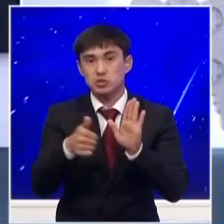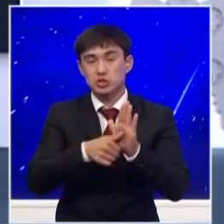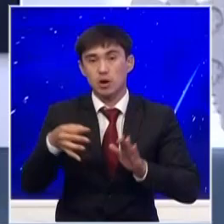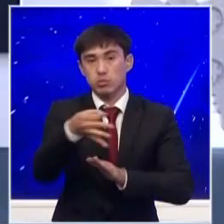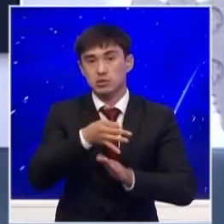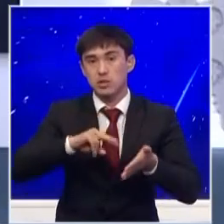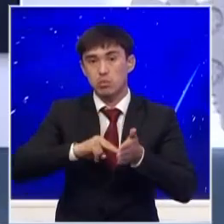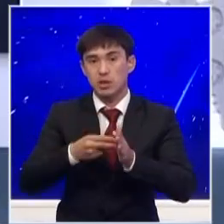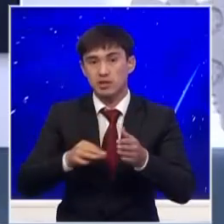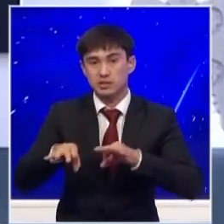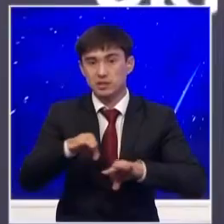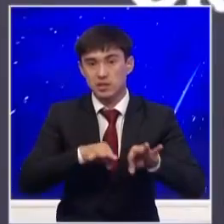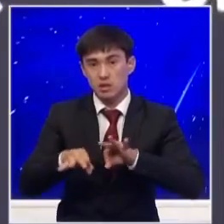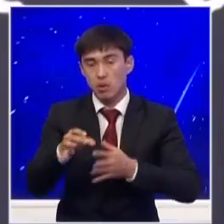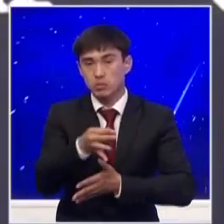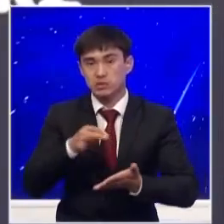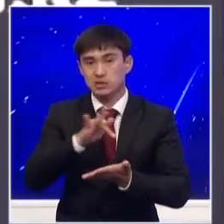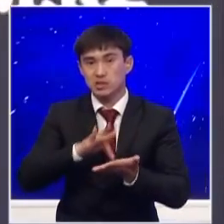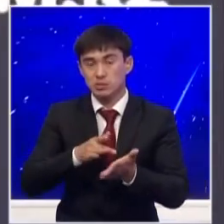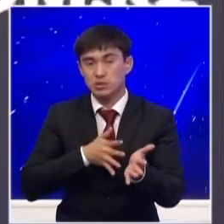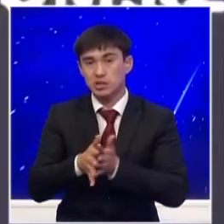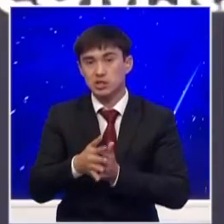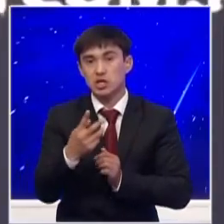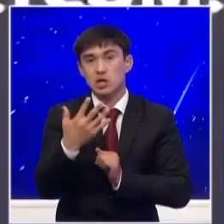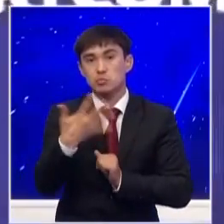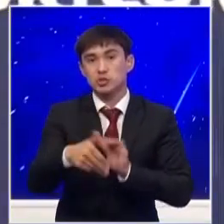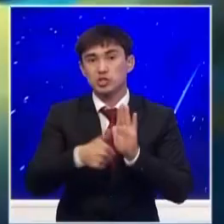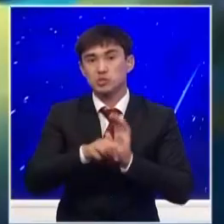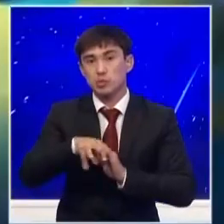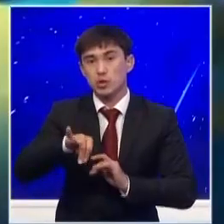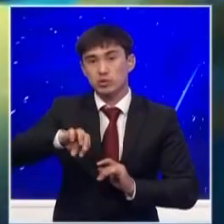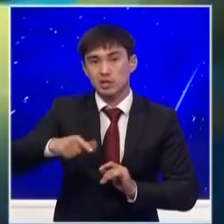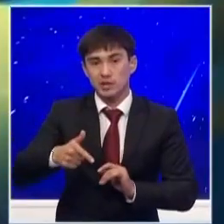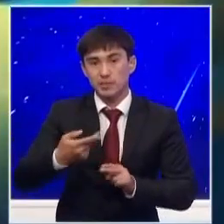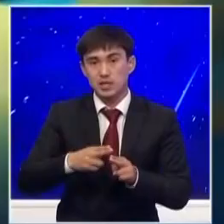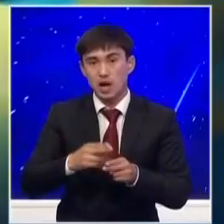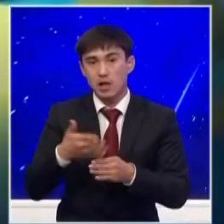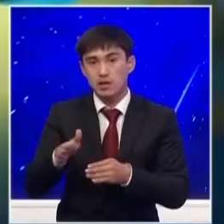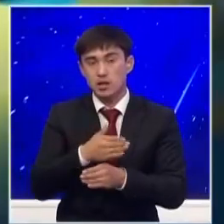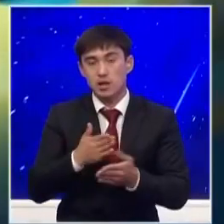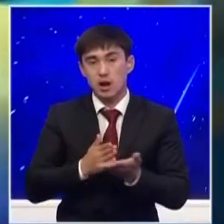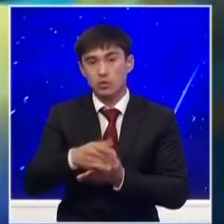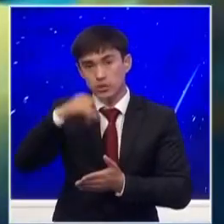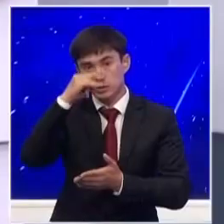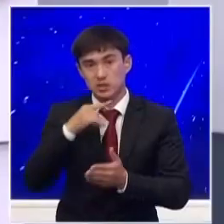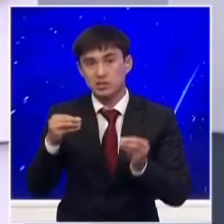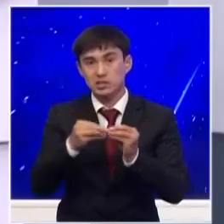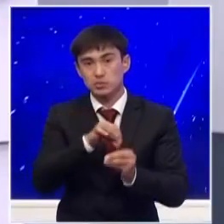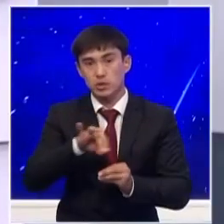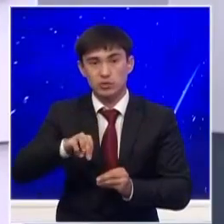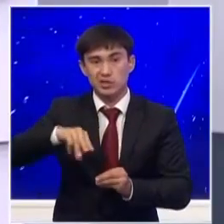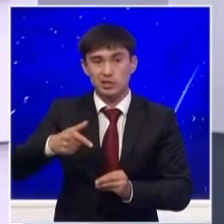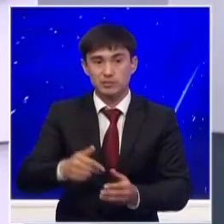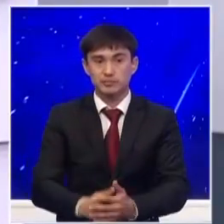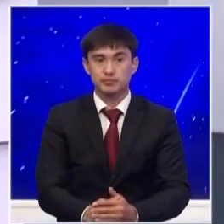областей и планов схем областных центров было затрачено 56 миллионов тенге. Из них отдельно на карту Казахстана 10